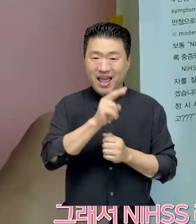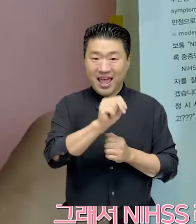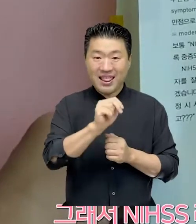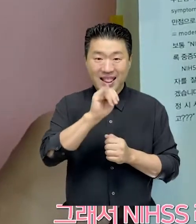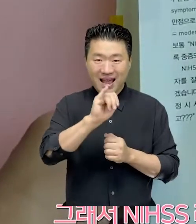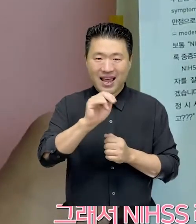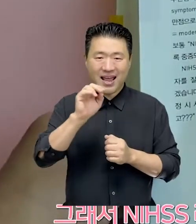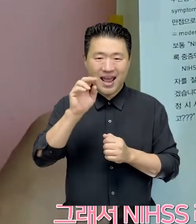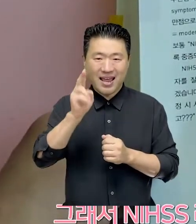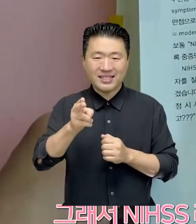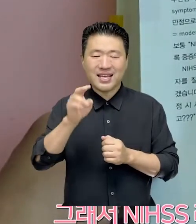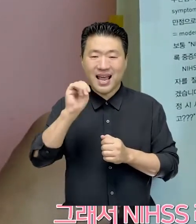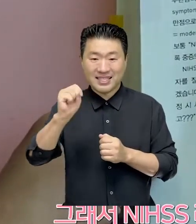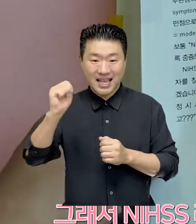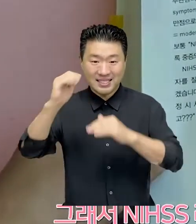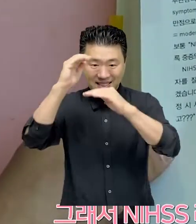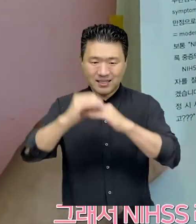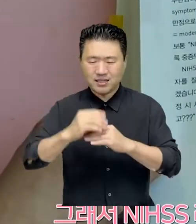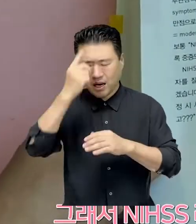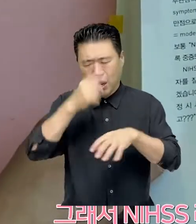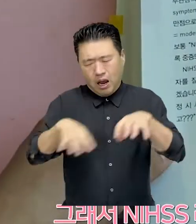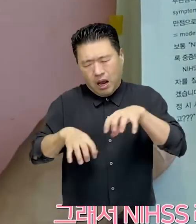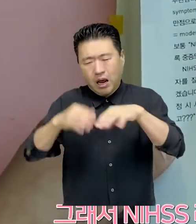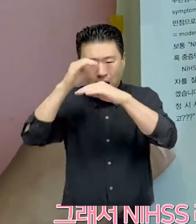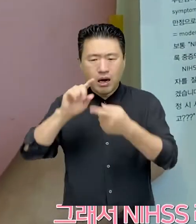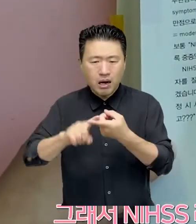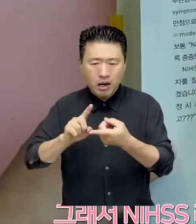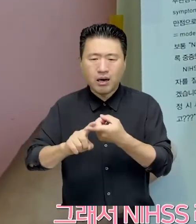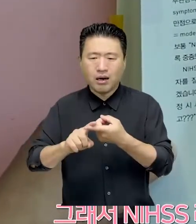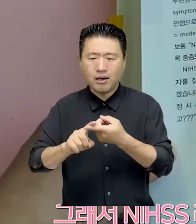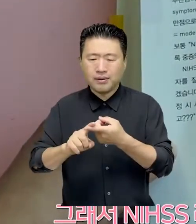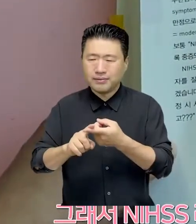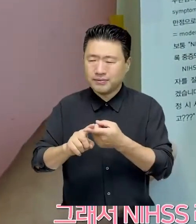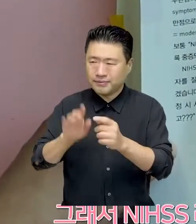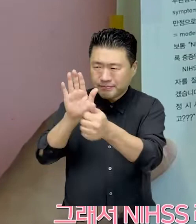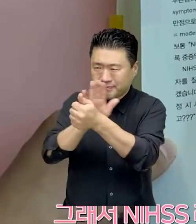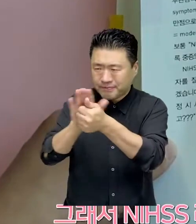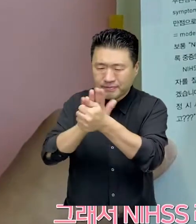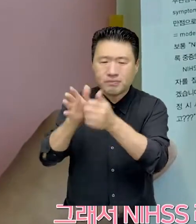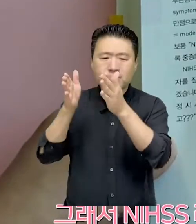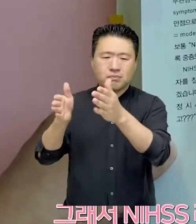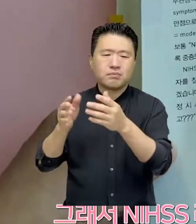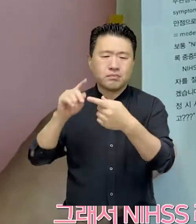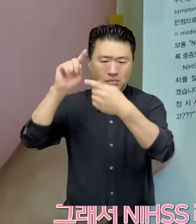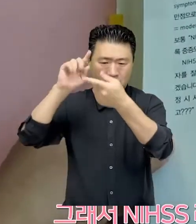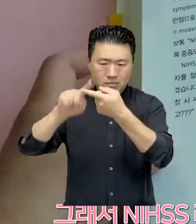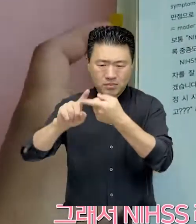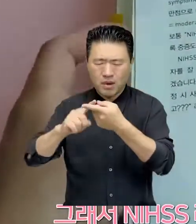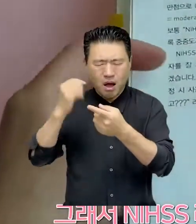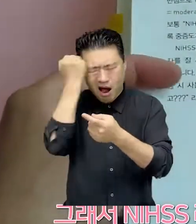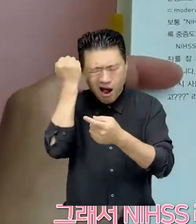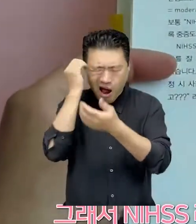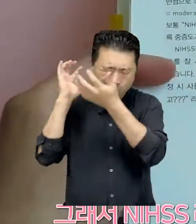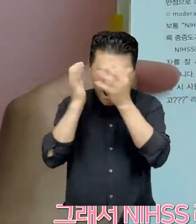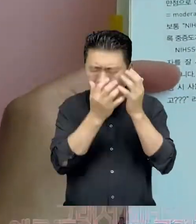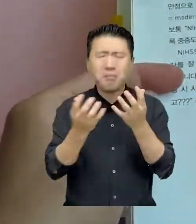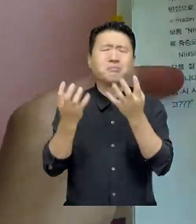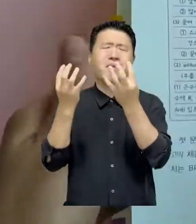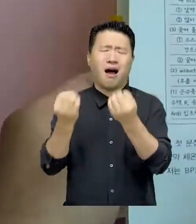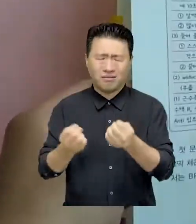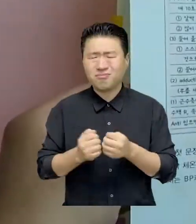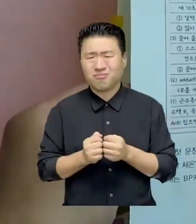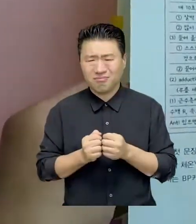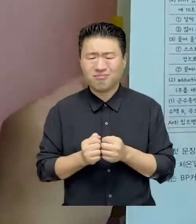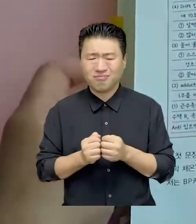그래서 NIHSS라고 뇌졸중 환자를 사정하는 방법이 있었는데 그거에 대해서도 굉장히